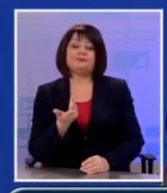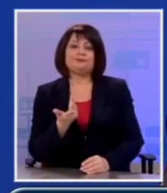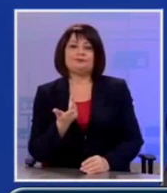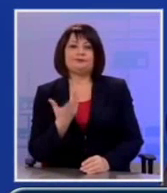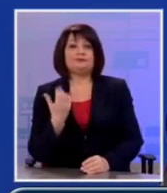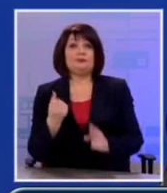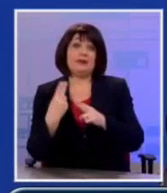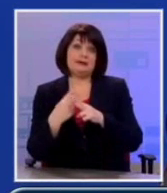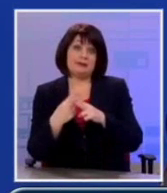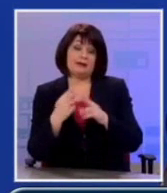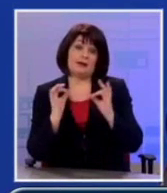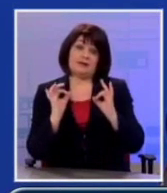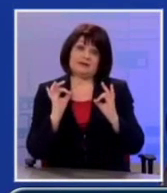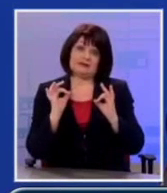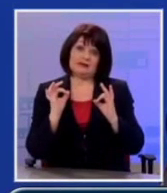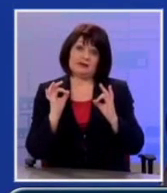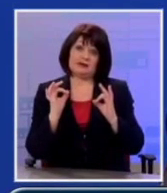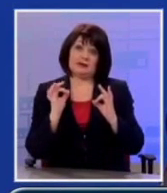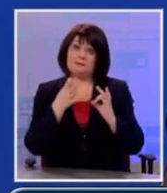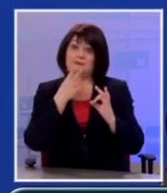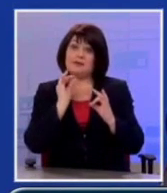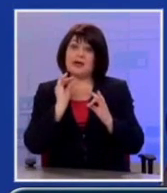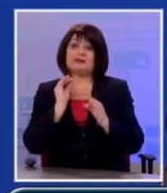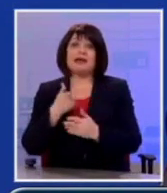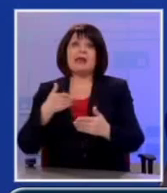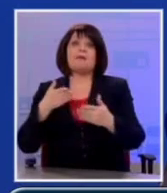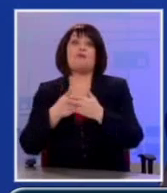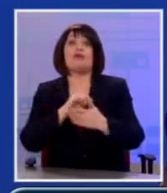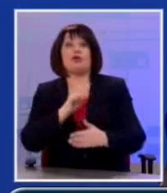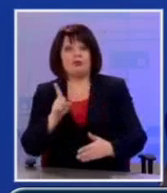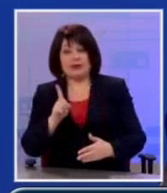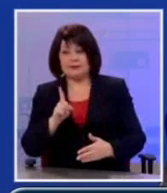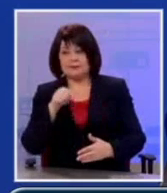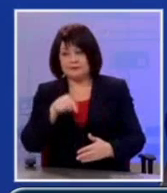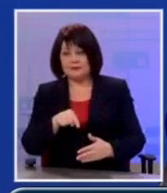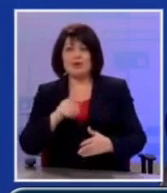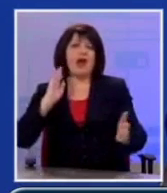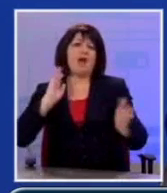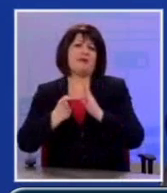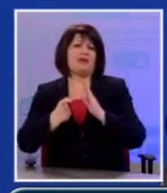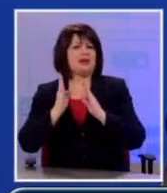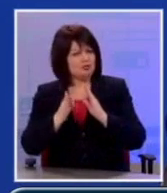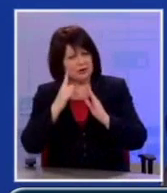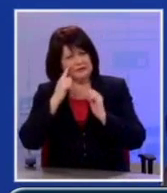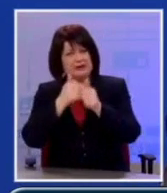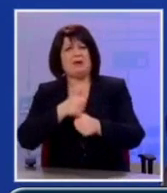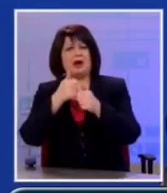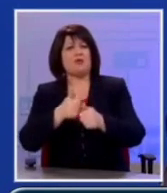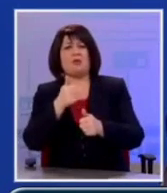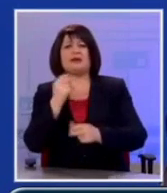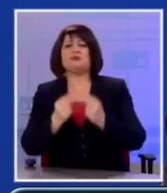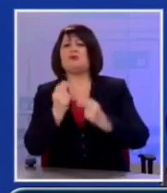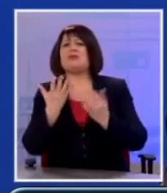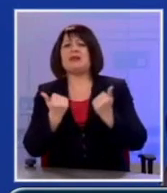έχει μία σημασία φυσικά να μην παρακολουθείστε στο να παρακολουθείτε τις συνεδριάσεις. Τώρα πια θα είναι και ζωντανές, οπότε δεν θα είναι